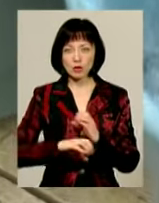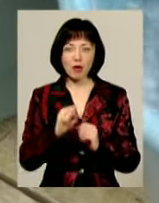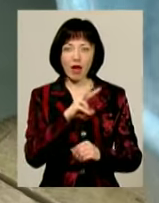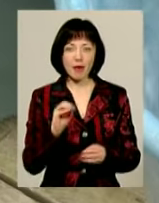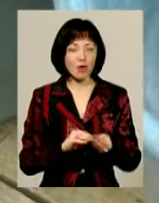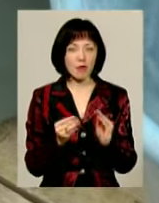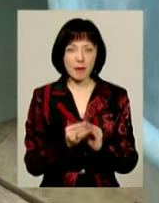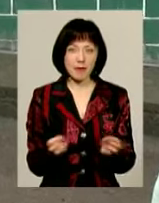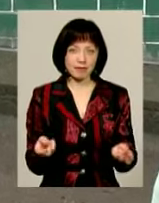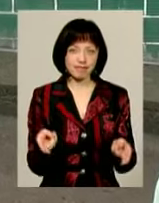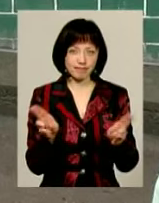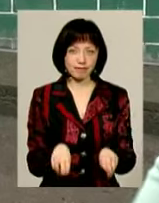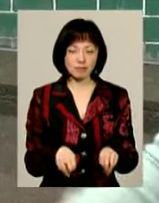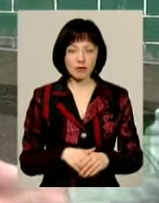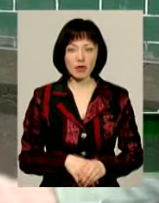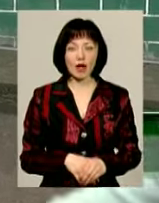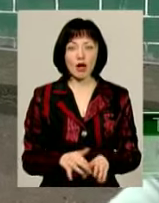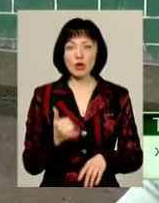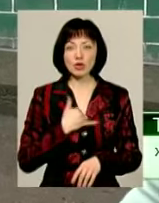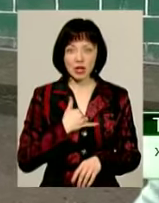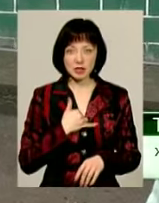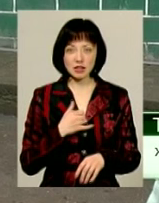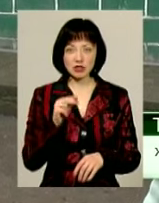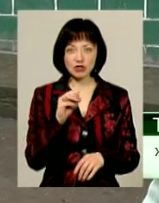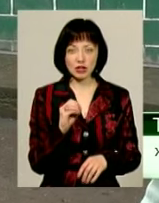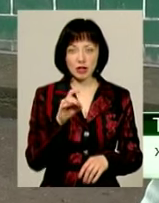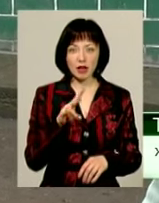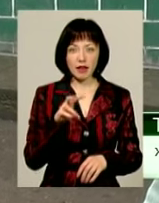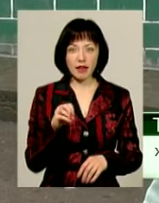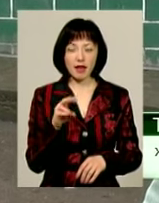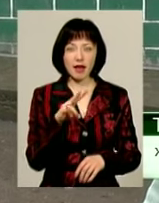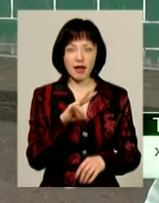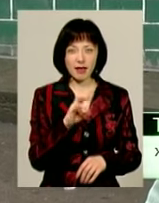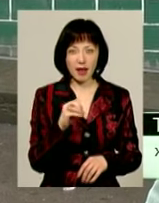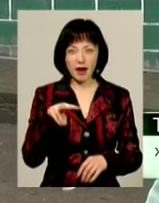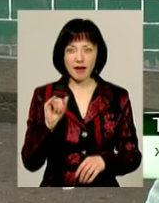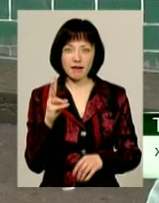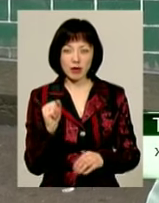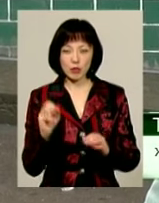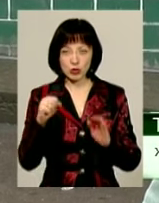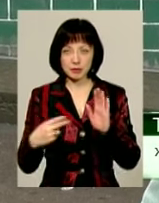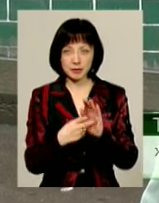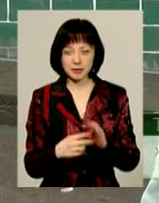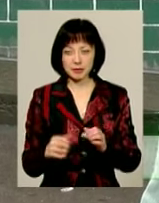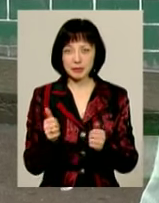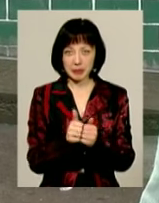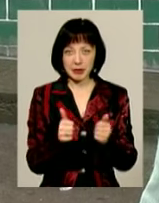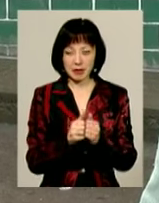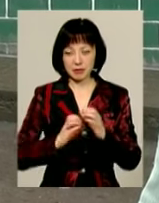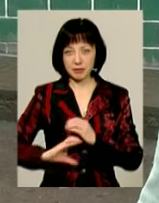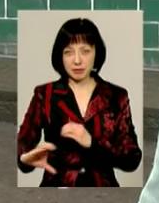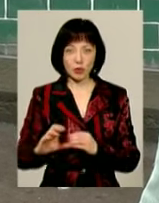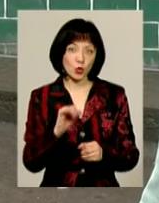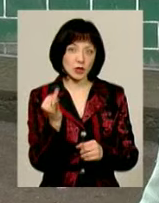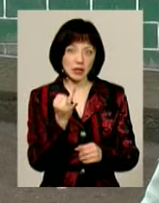і нині там. У нас же ж йде Чернелівський водогін попри село. Можна було би туди підключитися, якби хтось